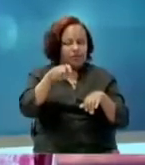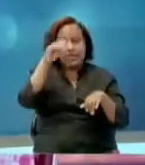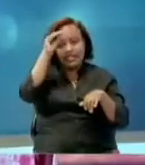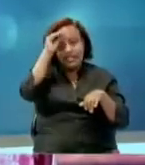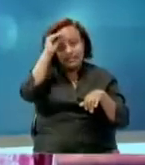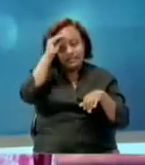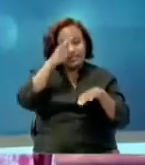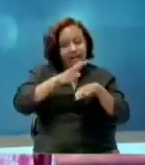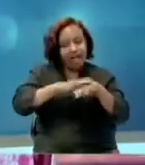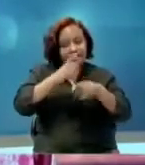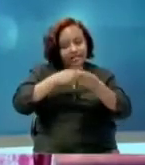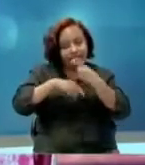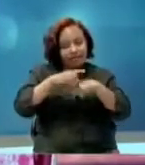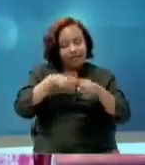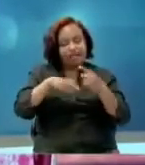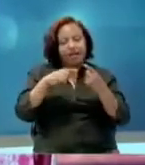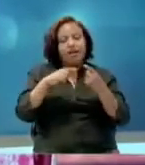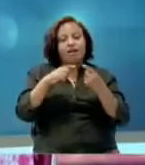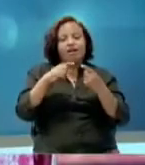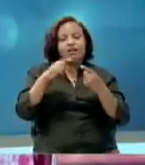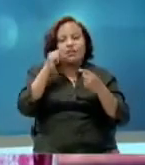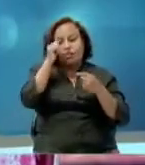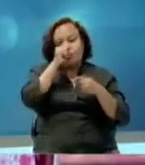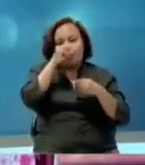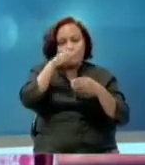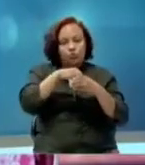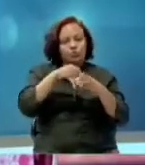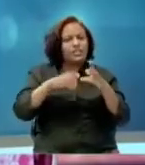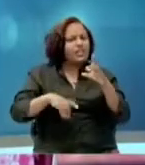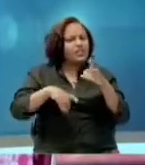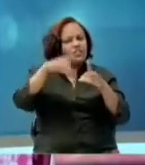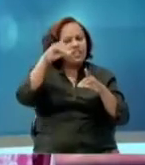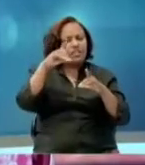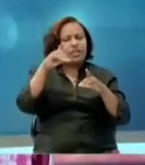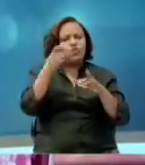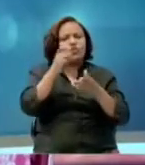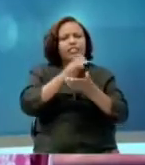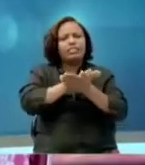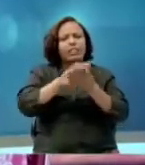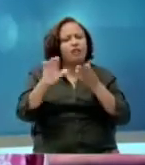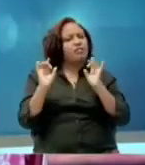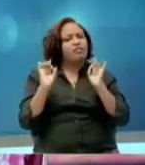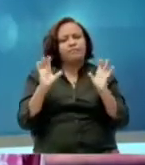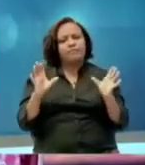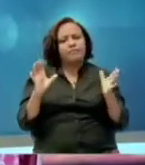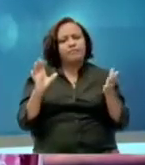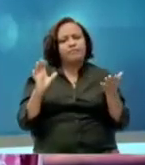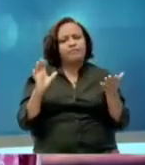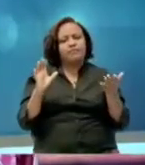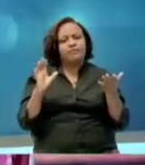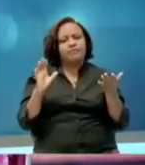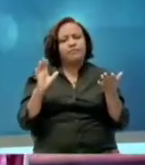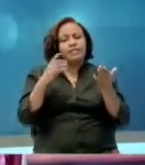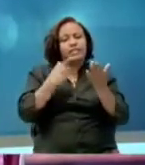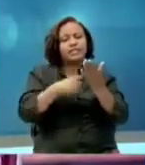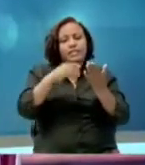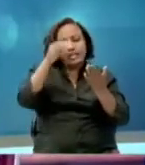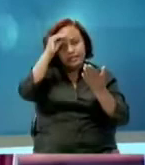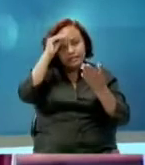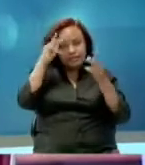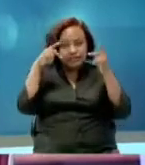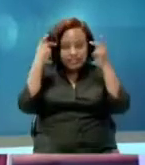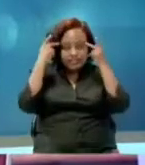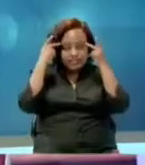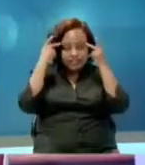እንግዲህ አጠቃላይ ትምህርት ጥራቱን ከወሰድን ኢትዮጵያ ውስጥ ከፍተኛ የሆነ የጥራት መጓደል እንዳለበት ይታመናል። ከዚህ ከትምህርት ሚኒስቴር